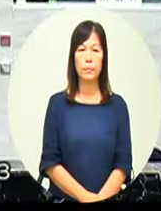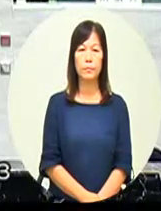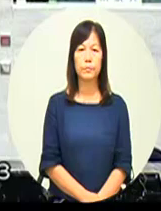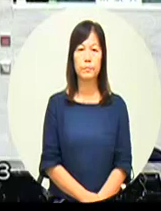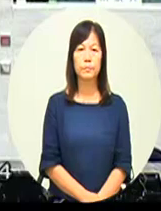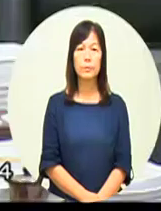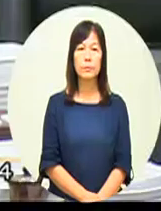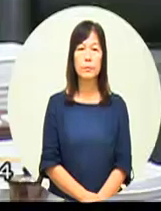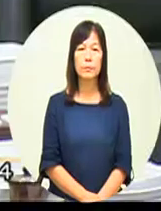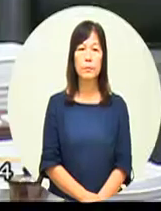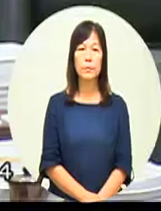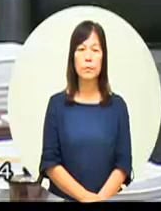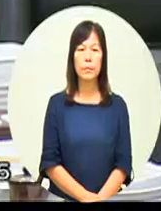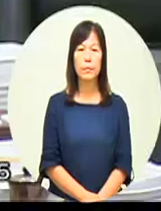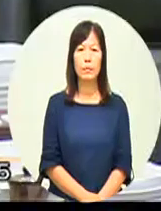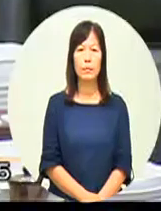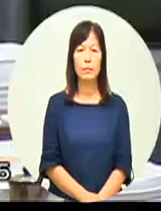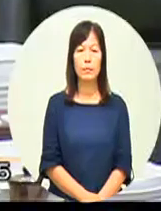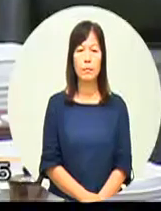PowerPoint 先生。